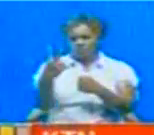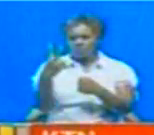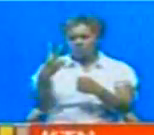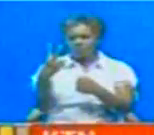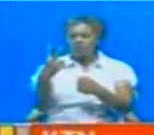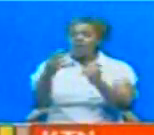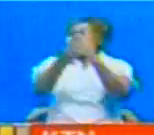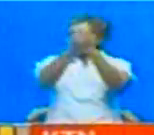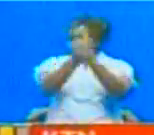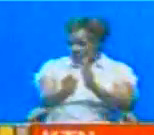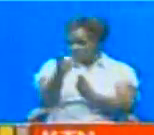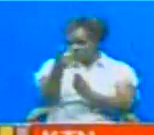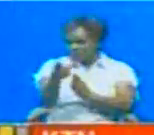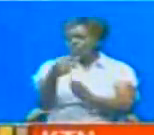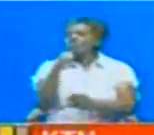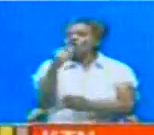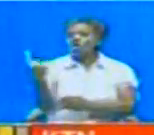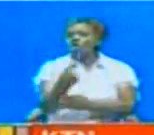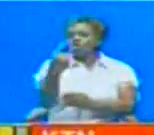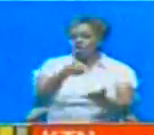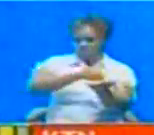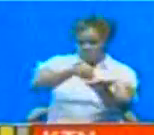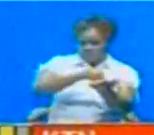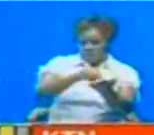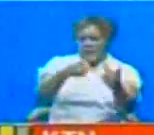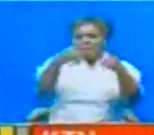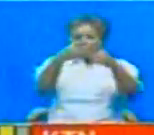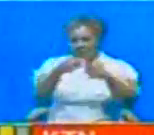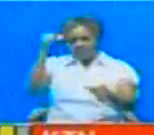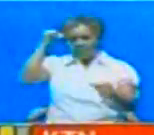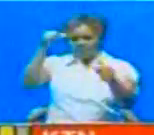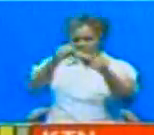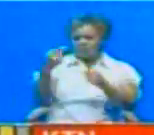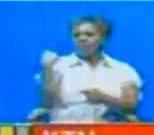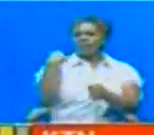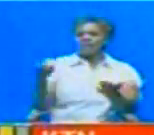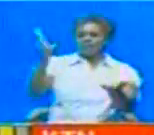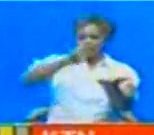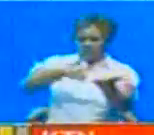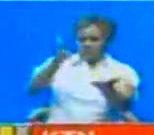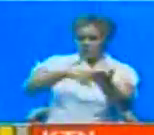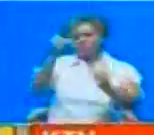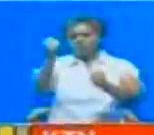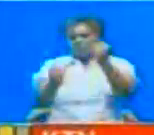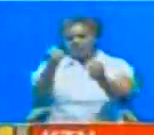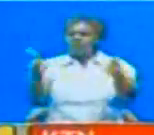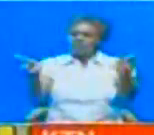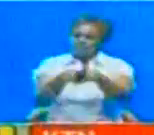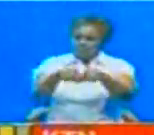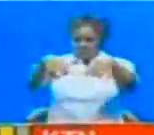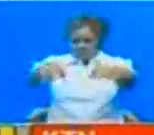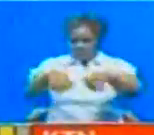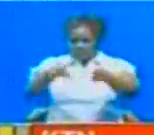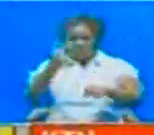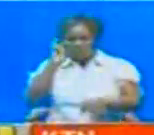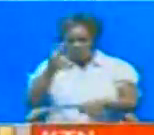23 12 26 27 34 57 88 93 82 0766. Kipawa chake anasema sio tu cha vocha, kwani anakumbuka nambari za usajili za magari na hata pikipiki